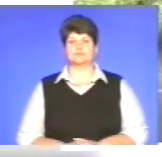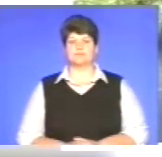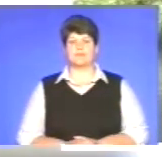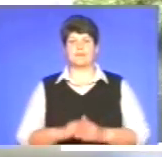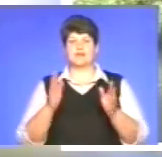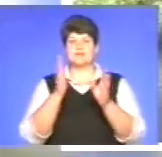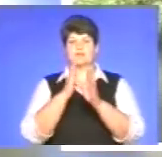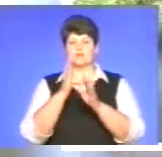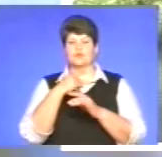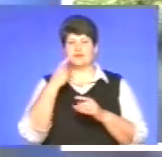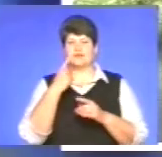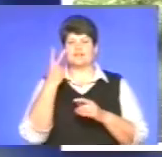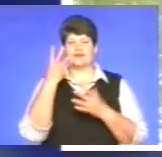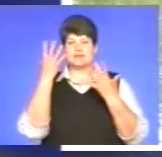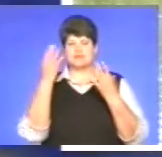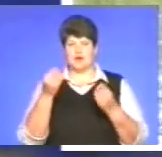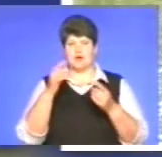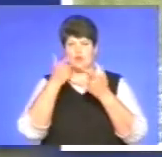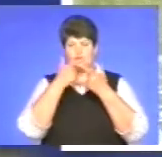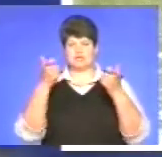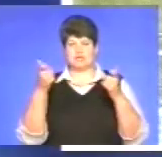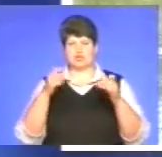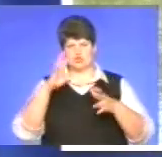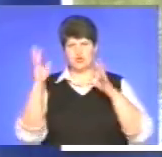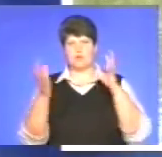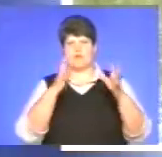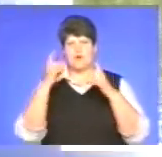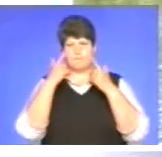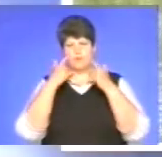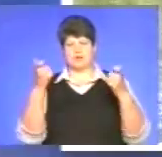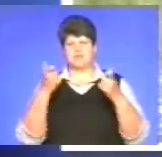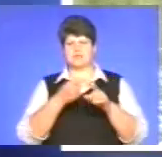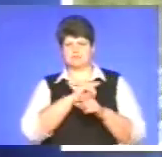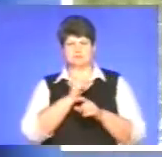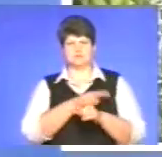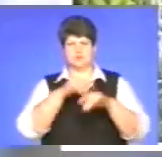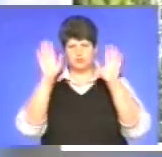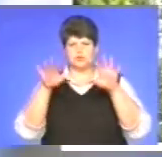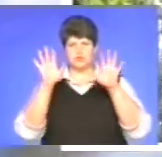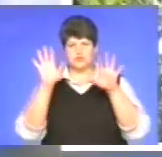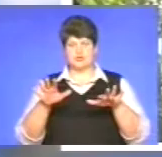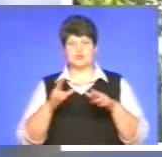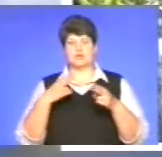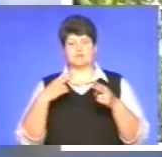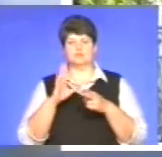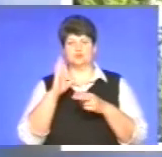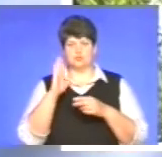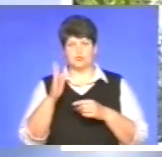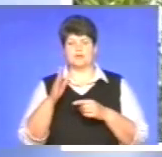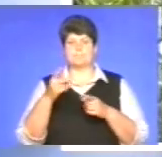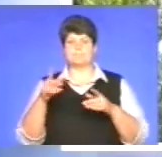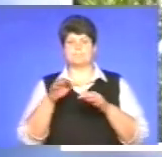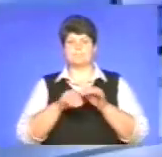Синоптики на два дні оголосили штормове попередження. Грози, шквали, сильні дощі. Чи загрожує підтоплення населеним